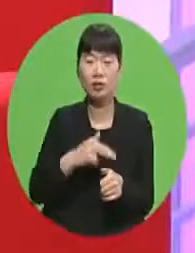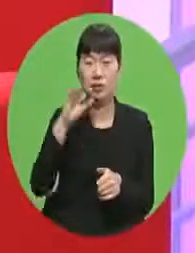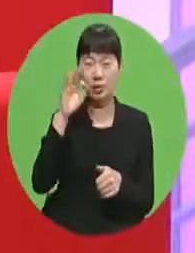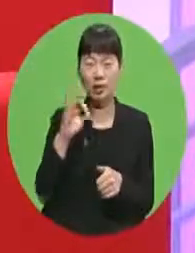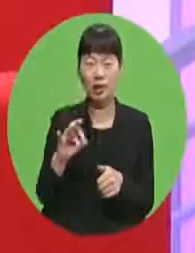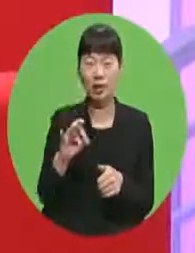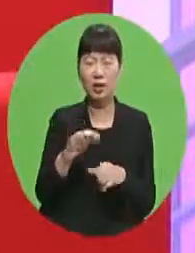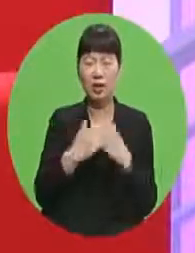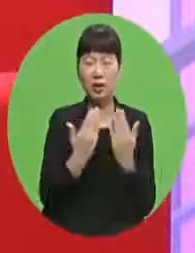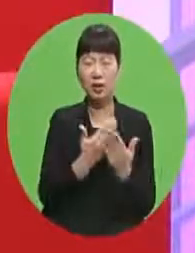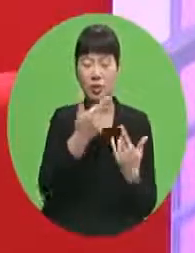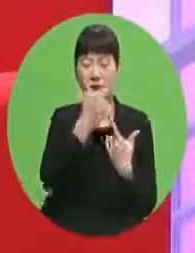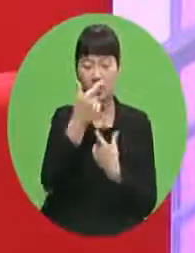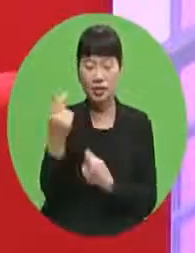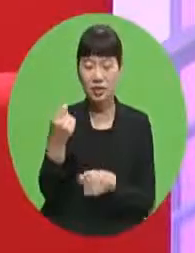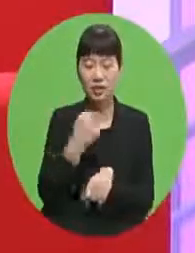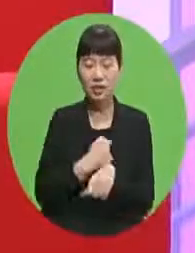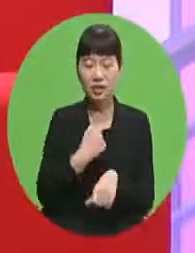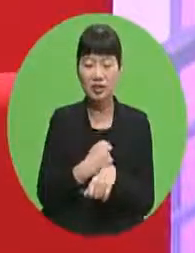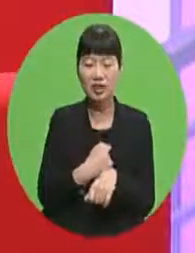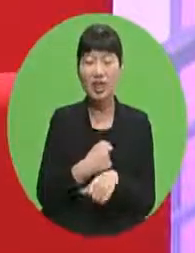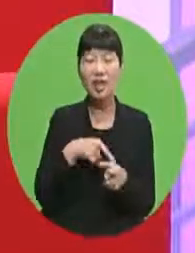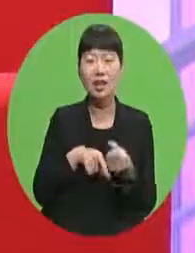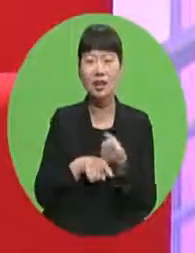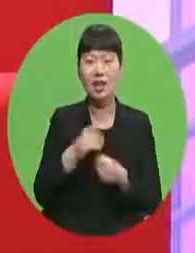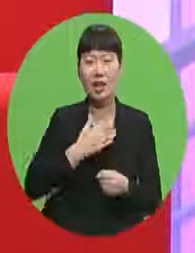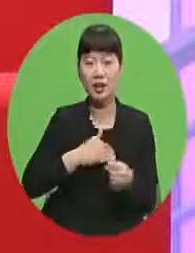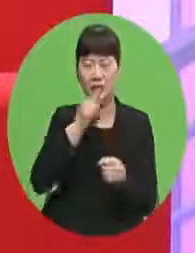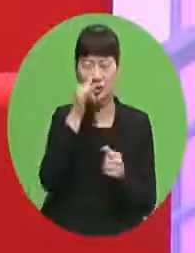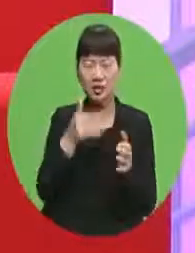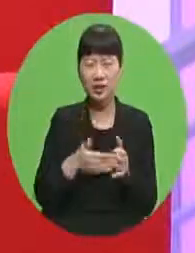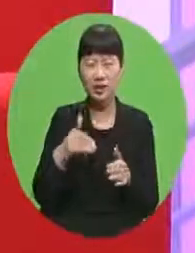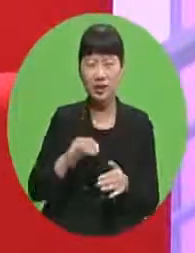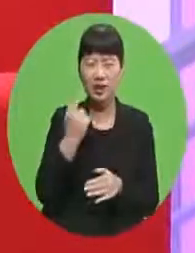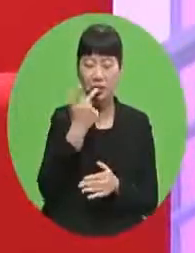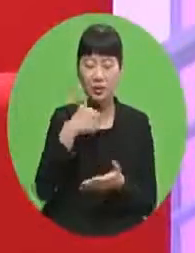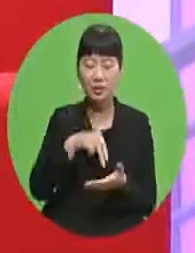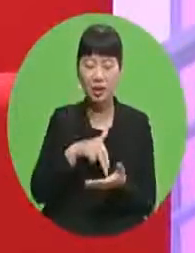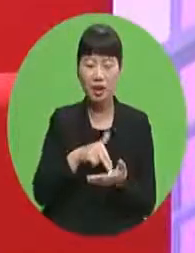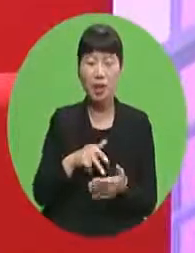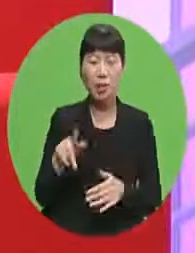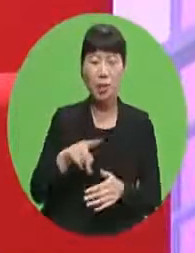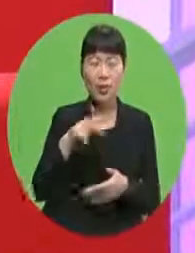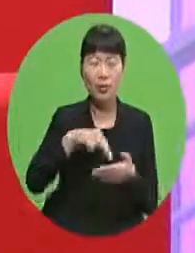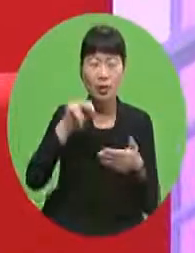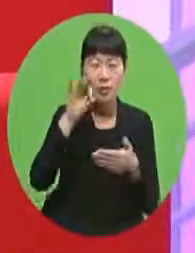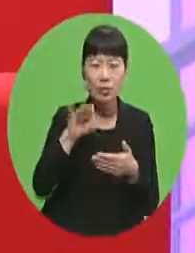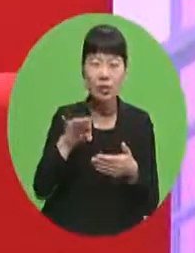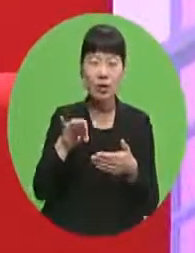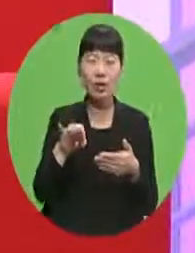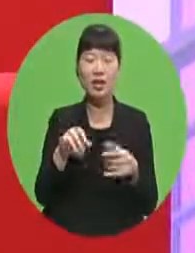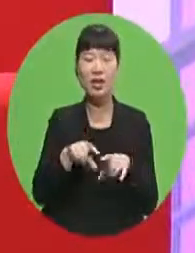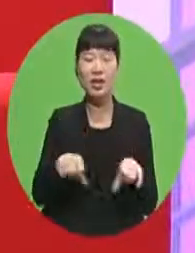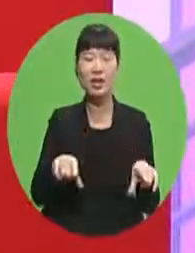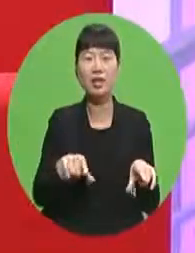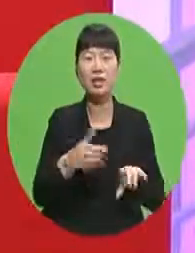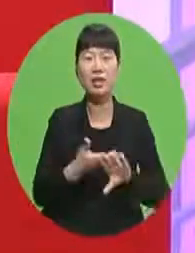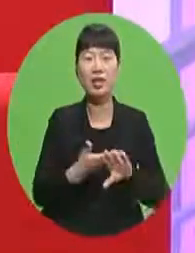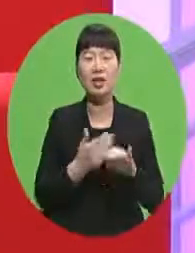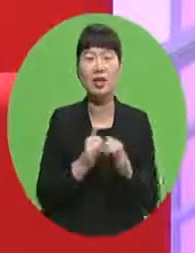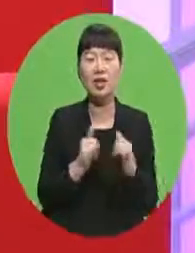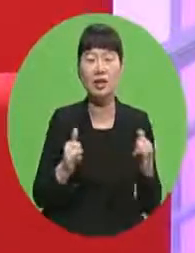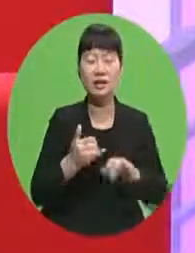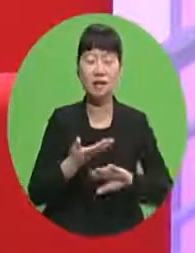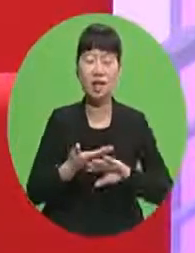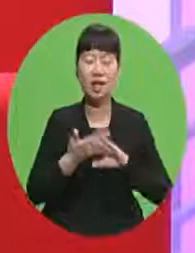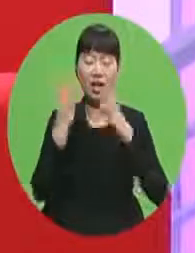그것이 일맥상통하고 각각 갖고 있는 의미를 알지만 이론가들도 워낙 많고 다 읽어보면 일반인들은 다 다른 얘기인 것 같고 헷갈리고 막